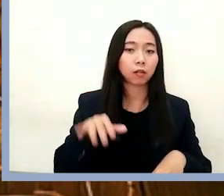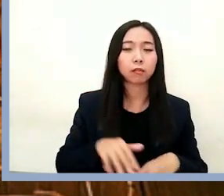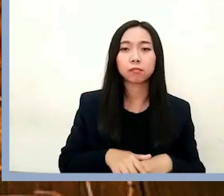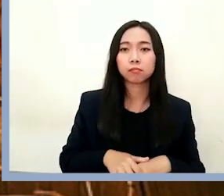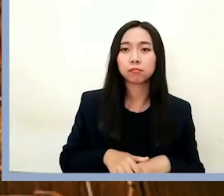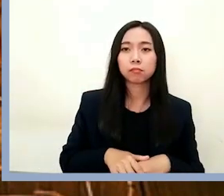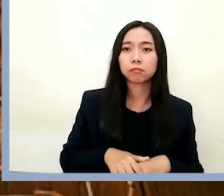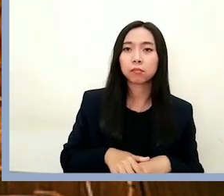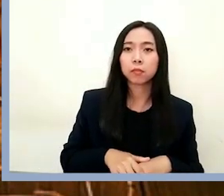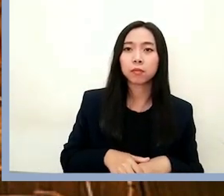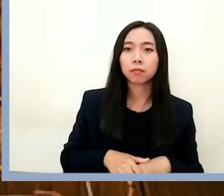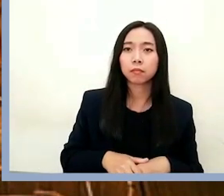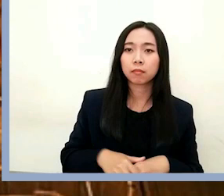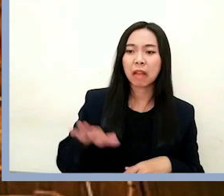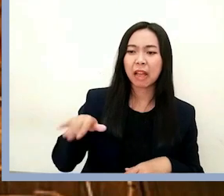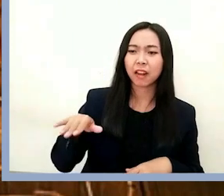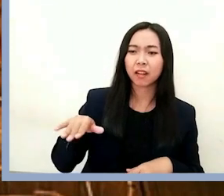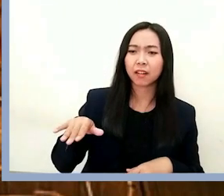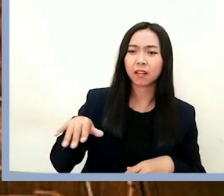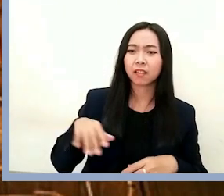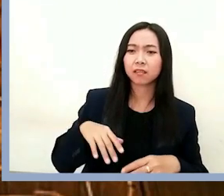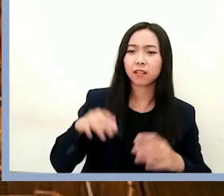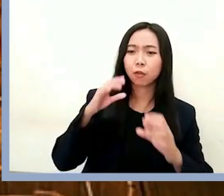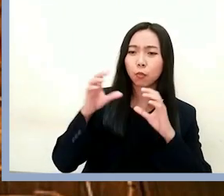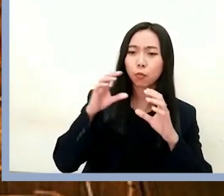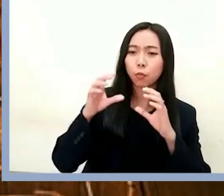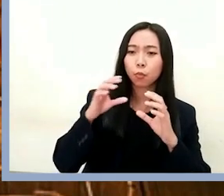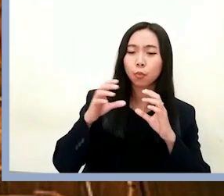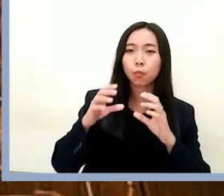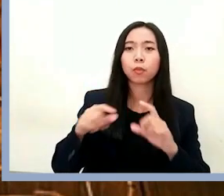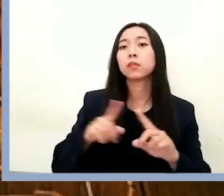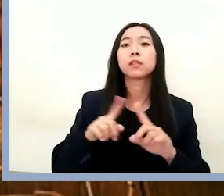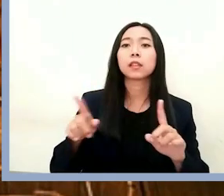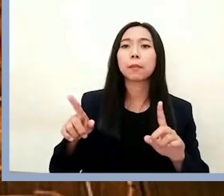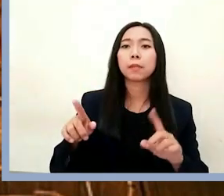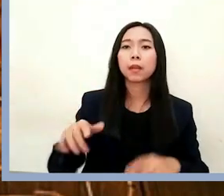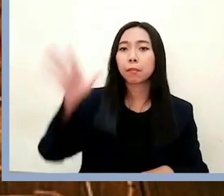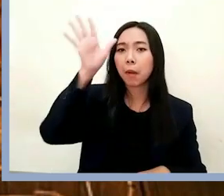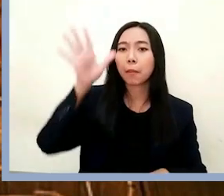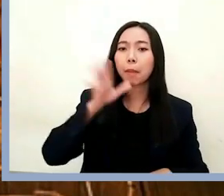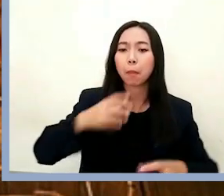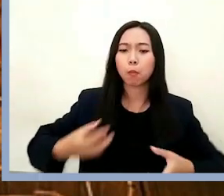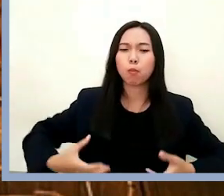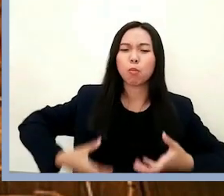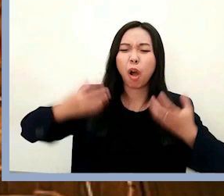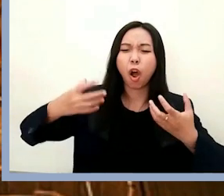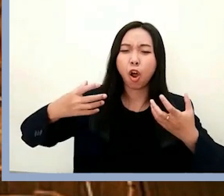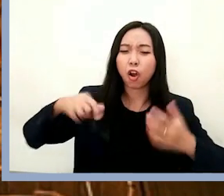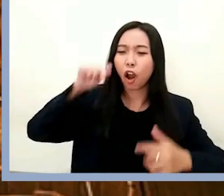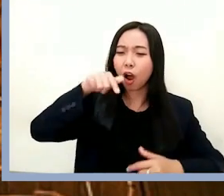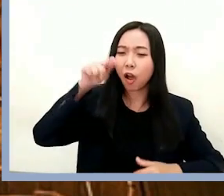hati yang tidak sesuai dengan orang tuanya anak-anak ini mendapatkan teguran dan omelan dari orang tuanya